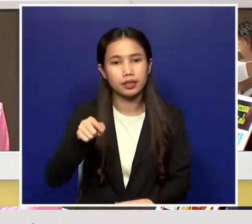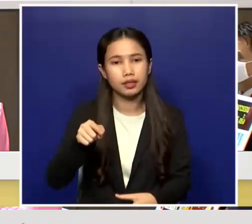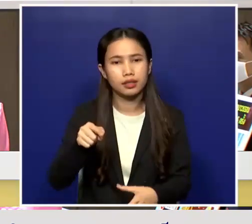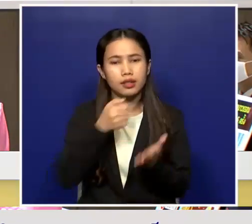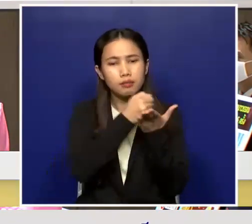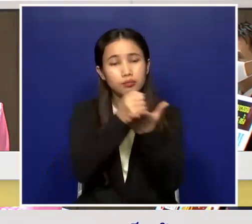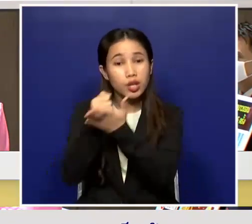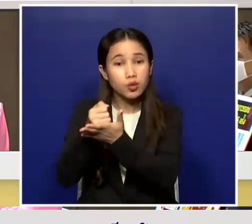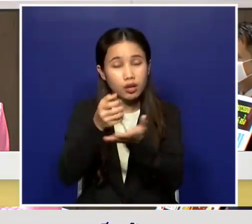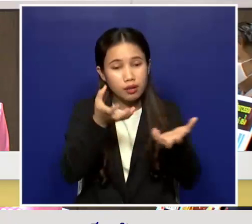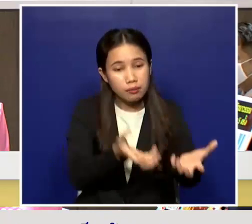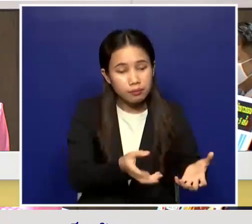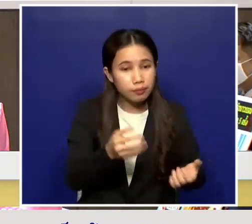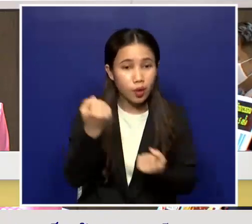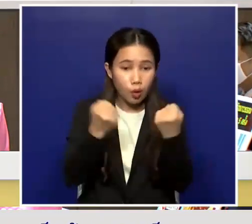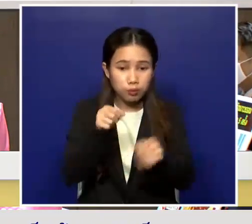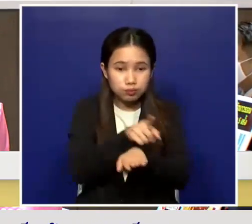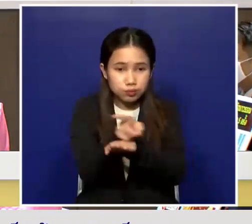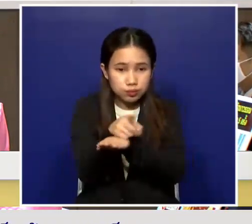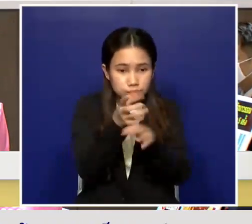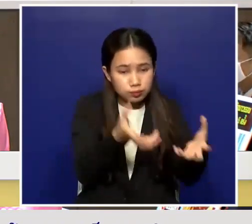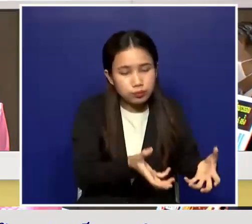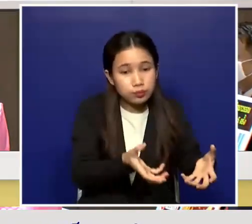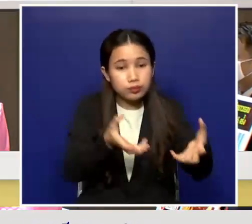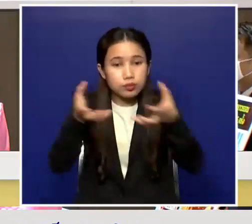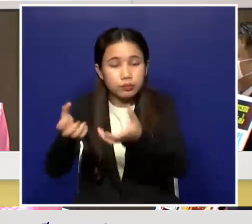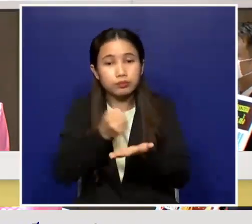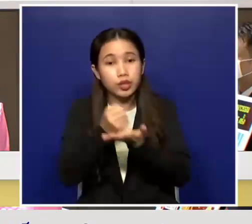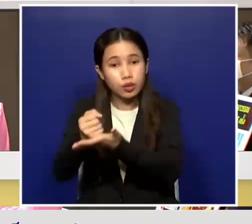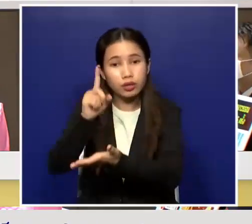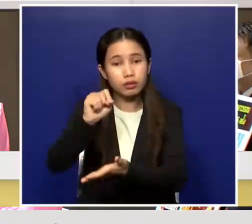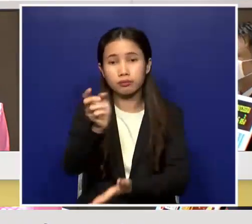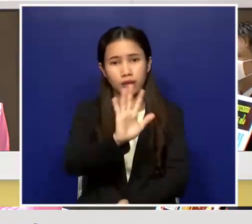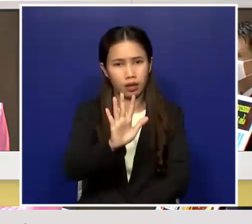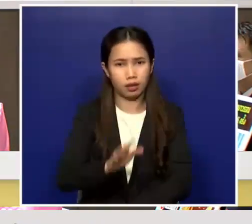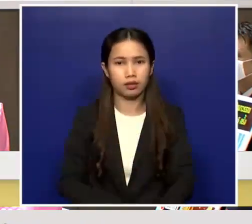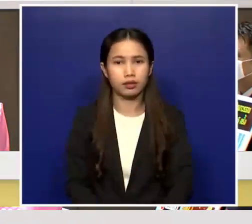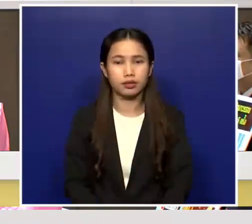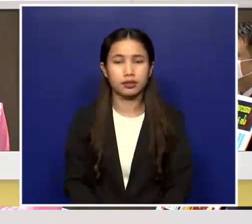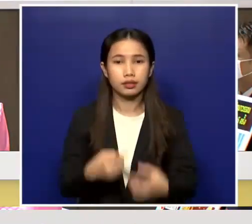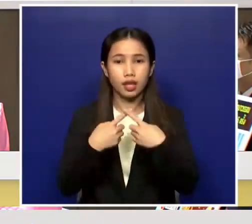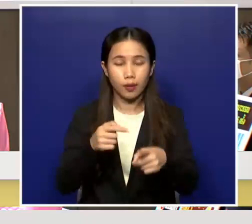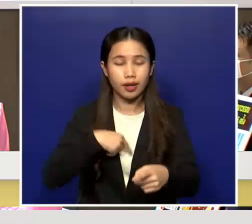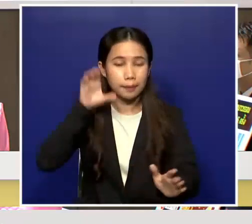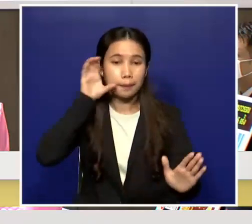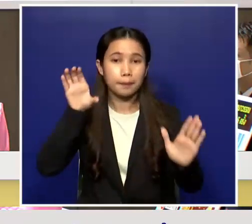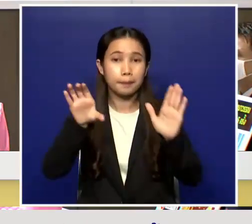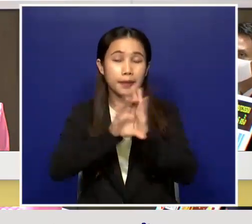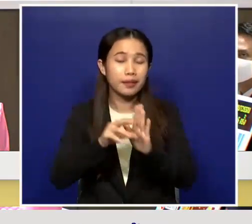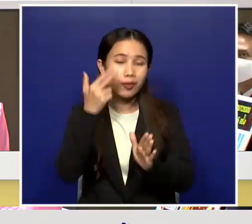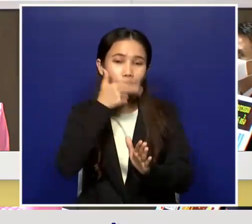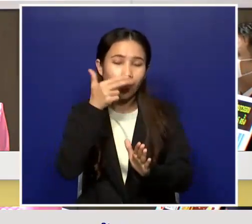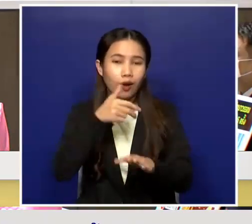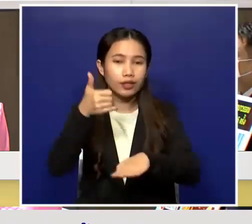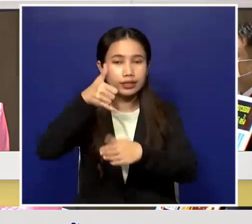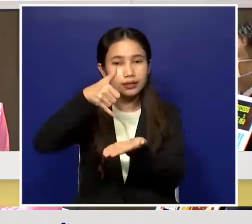ยกันยกรถถังกลับมาประเทศไทยหรือไงต้องไปกันขนาดนั้นแล้วนี่คทาชัยนี่ก็ไปเองส่วนรูปเห็นไหมครับที่หล่อๆยืนเนี่ยกล้